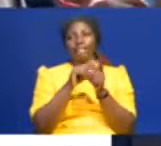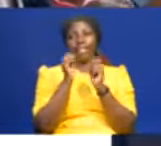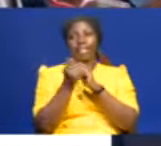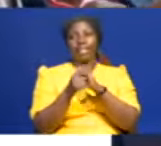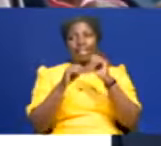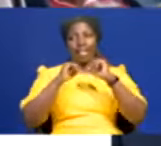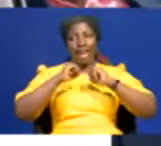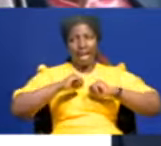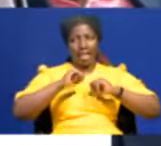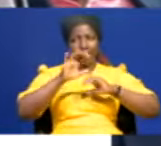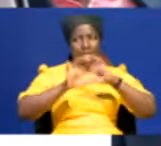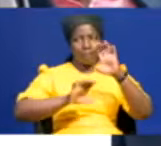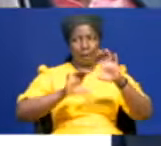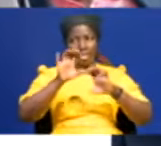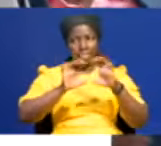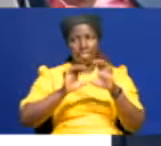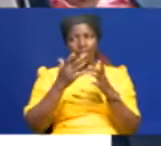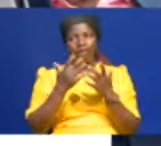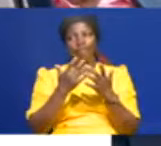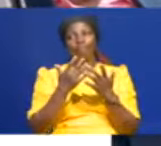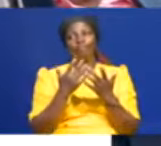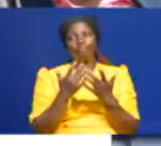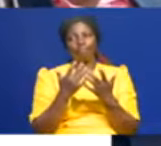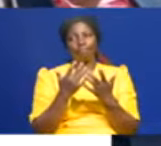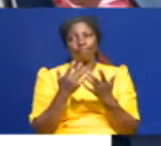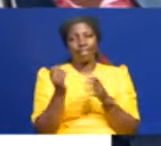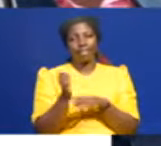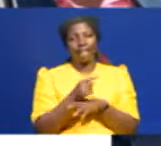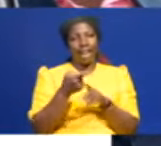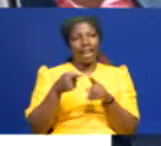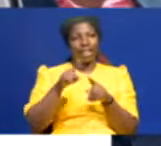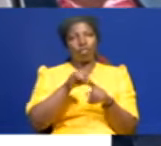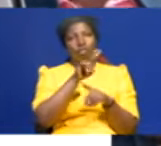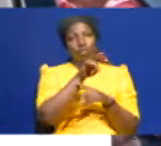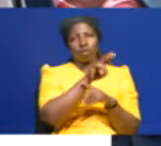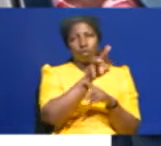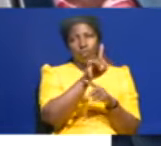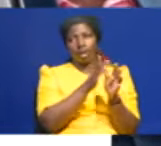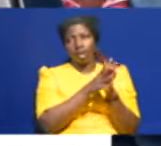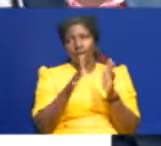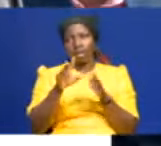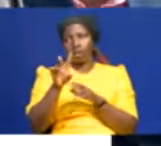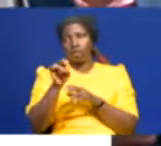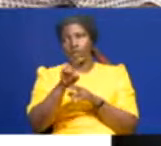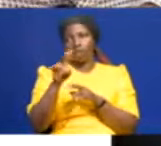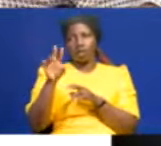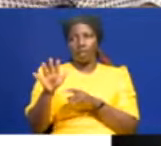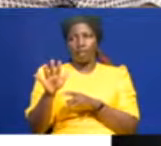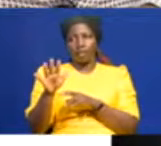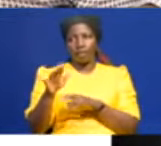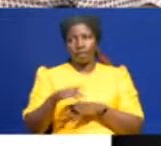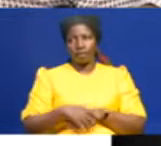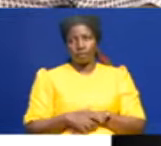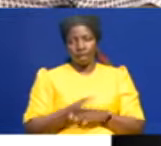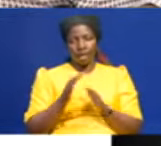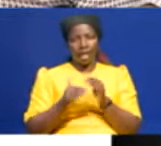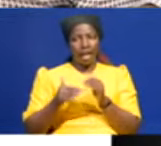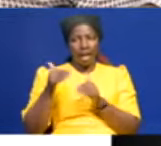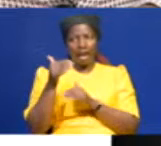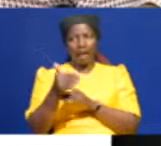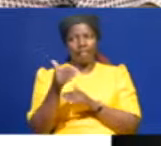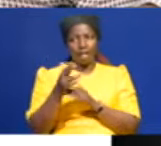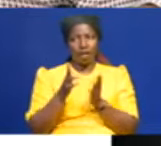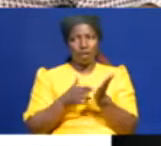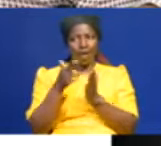wa nyongeza ya mishahara wakati ya mwaka 2021 hadi mwaka 2025. After candid and